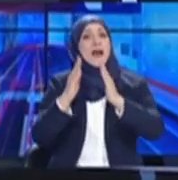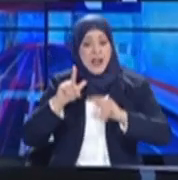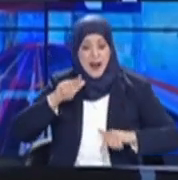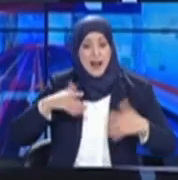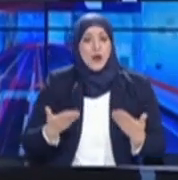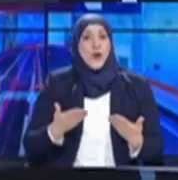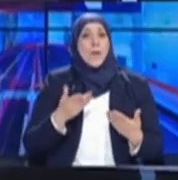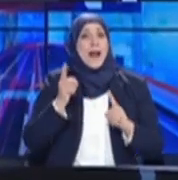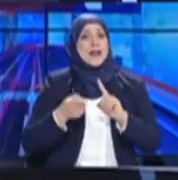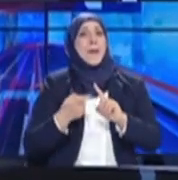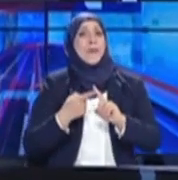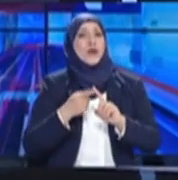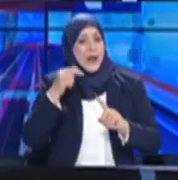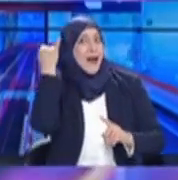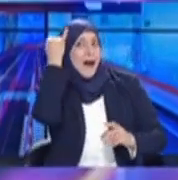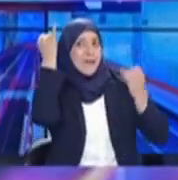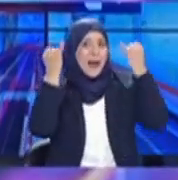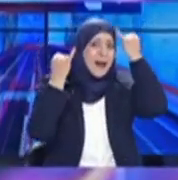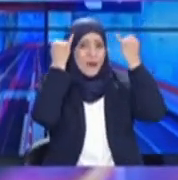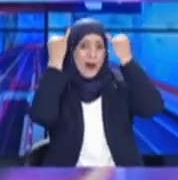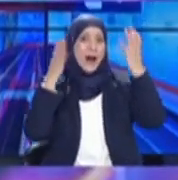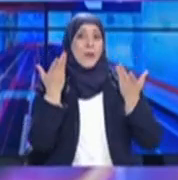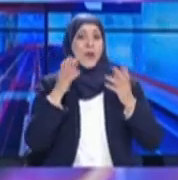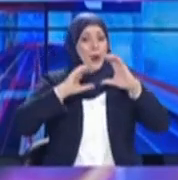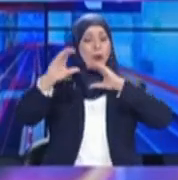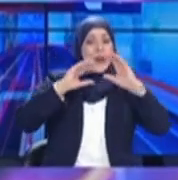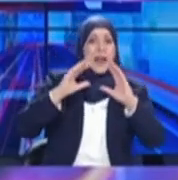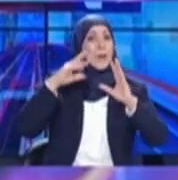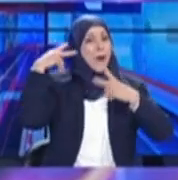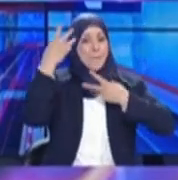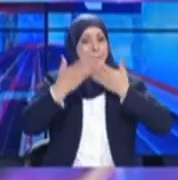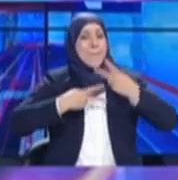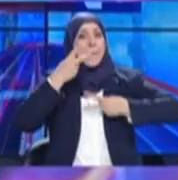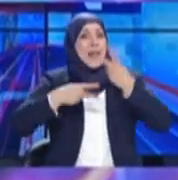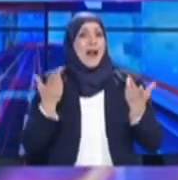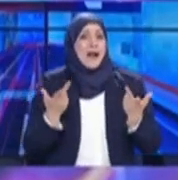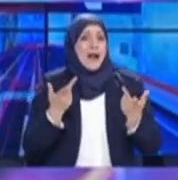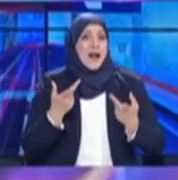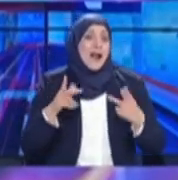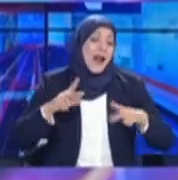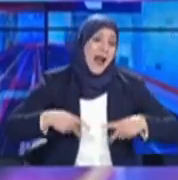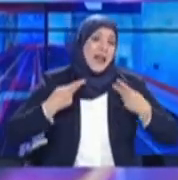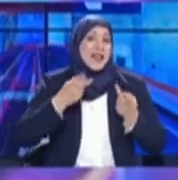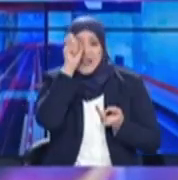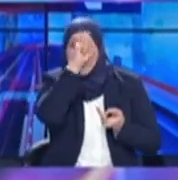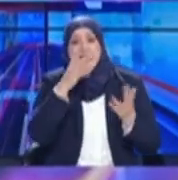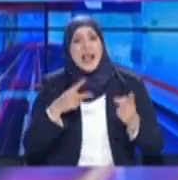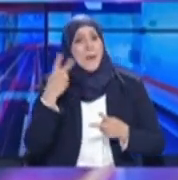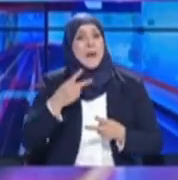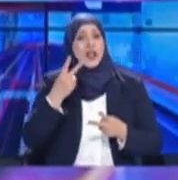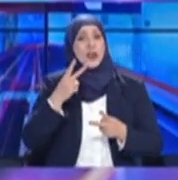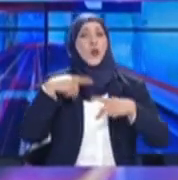عندنا طرق اخرى للتعبير طرق اخرى للتواصل مشكل شبكه التواصل الاجتماعي ساعات تلقى فيها اخبار مخيفه